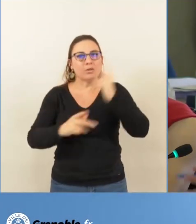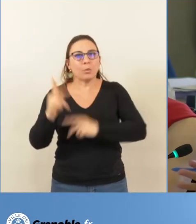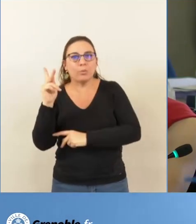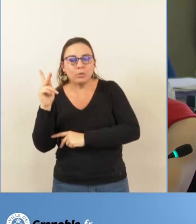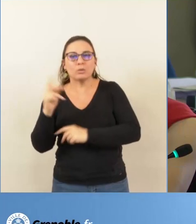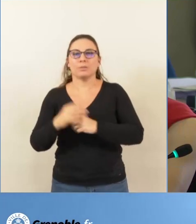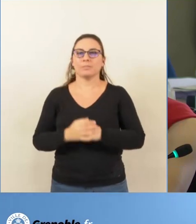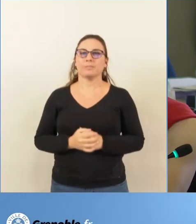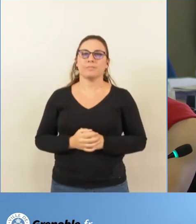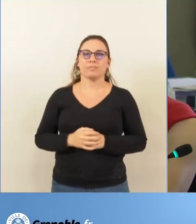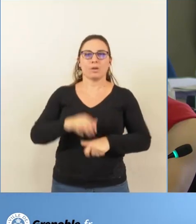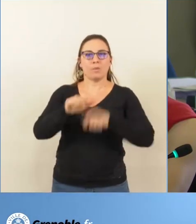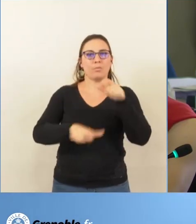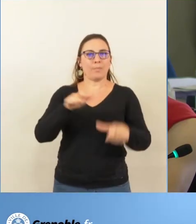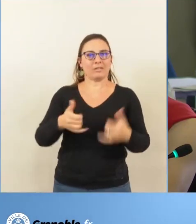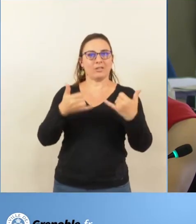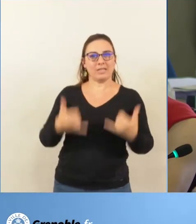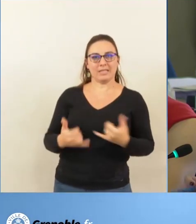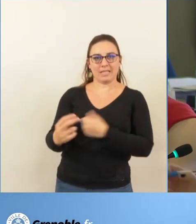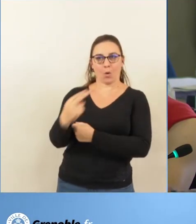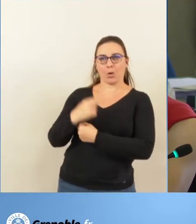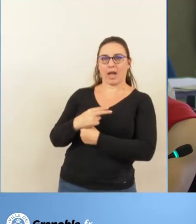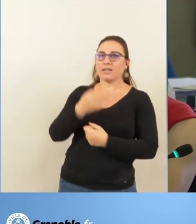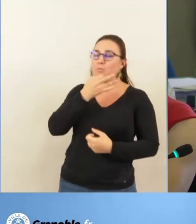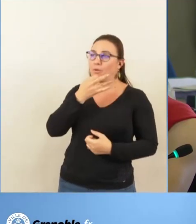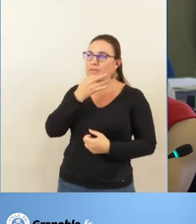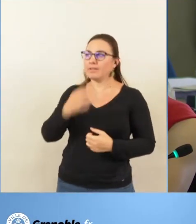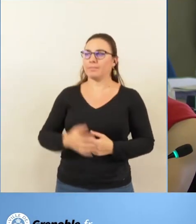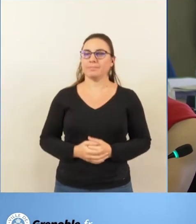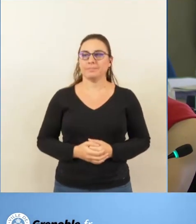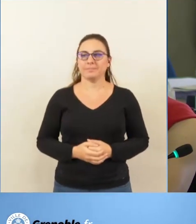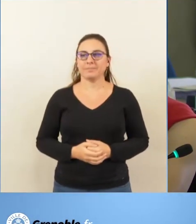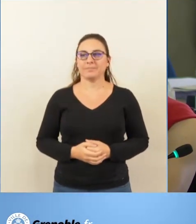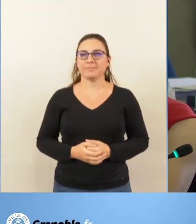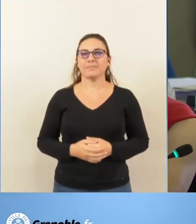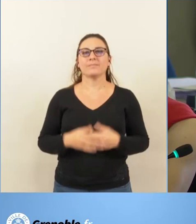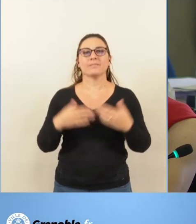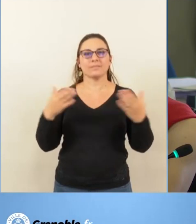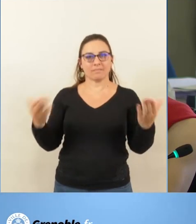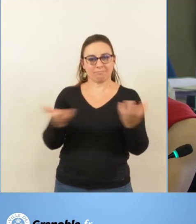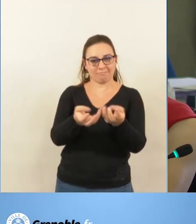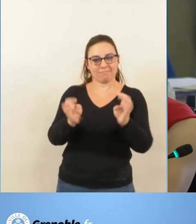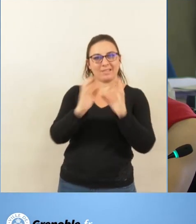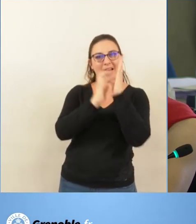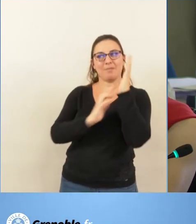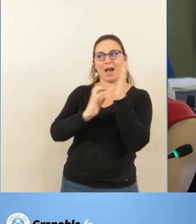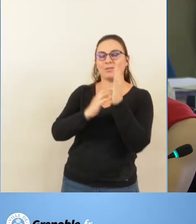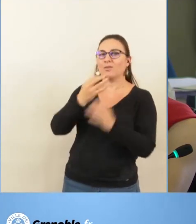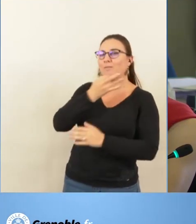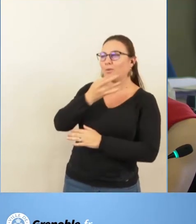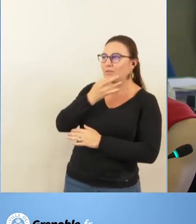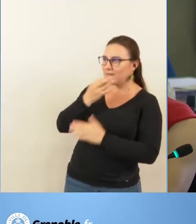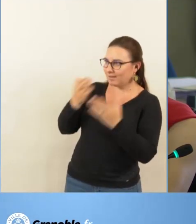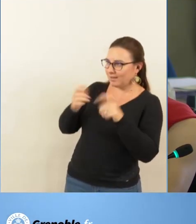municipal et ceux qui nous regardent et je vous remercie pour ça je profite de cette délibération parce que évidemment je pense que tout le monde a constaté que les